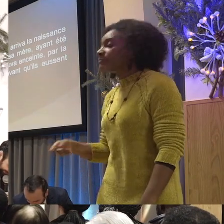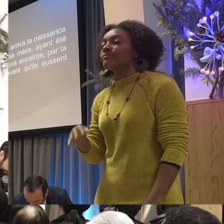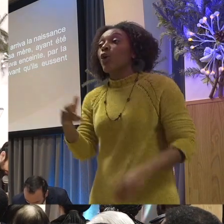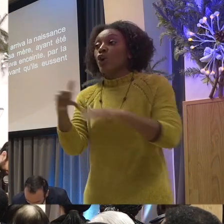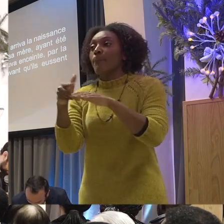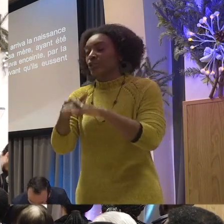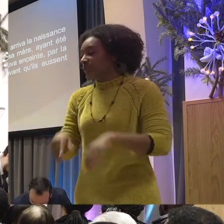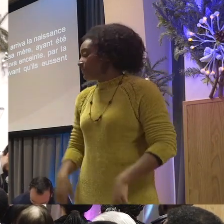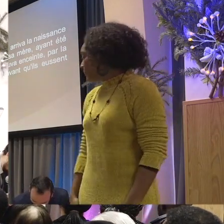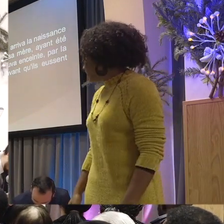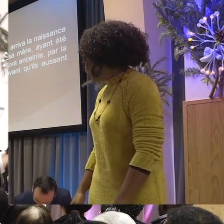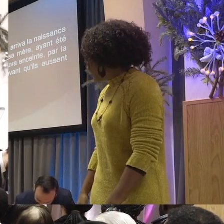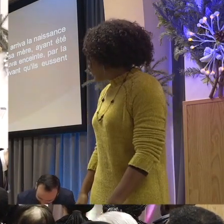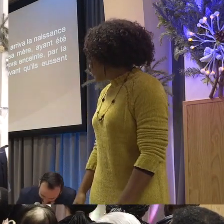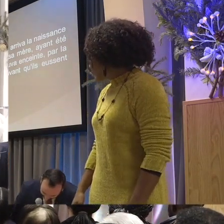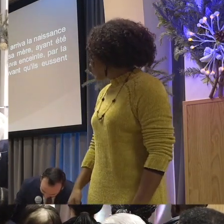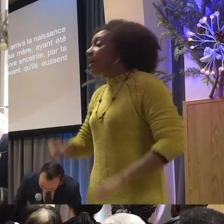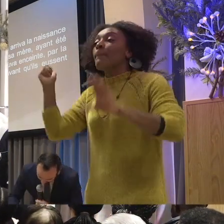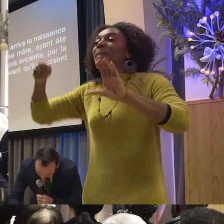Alors.